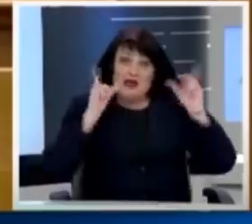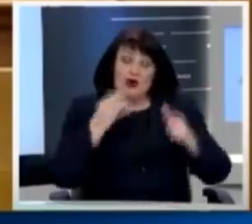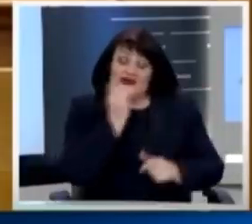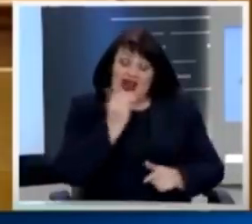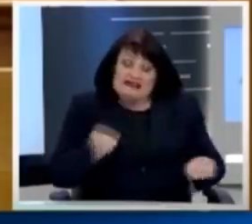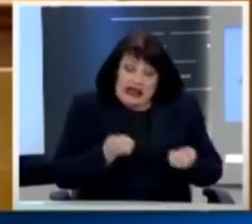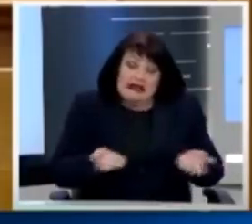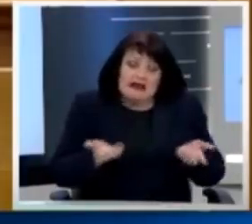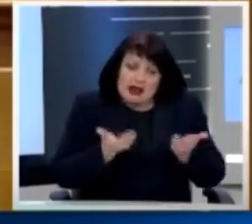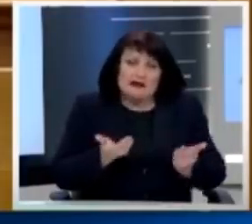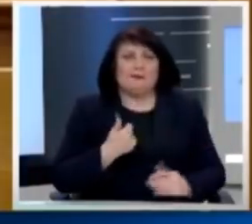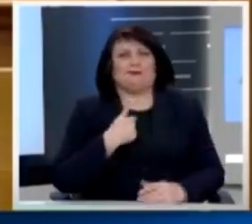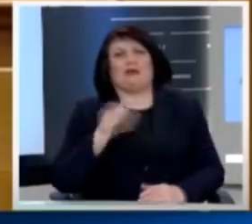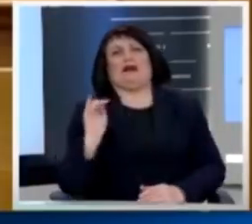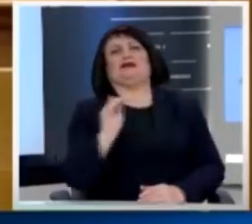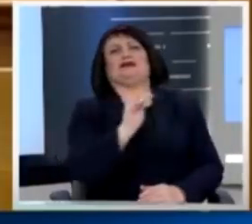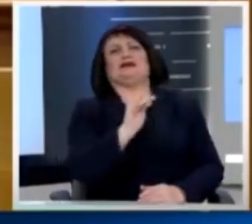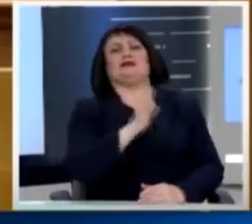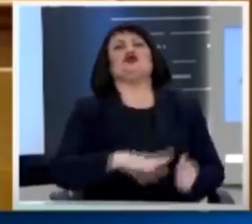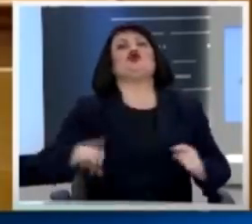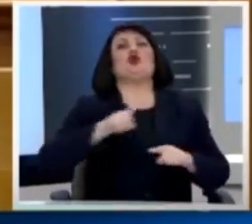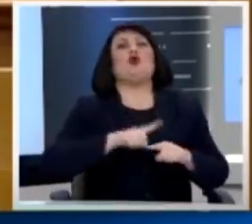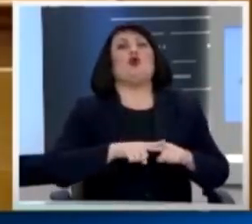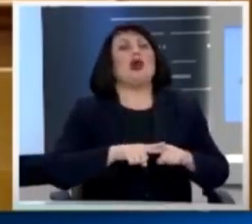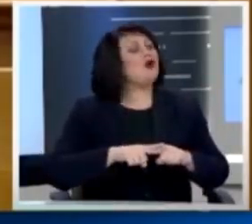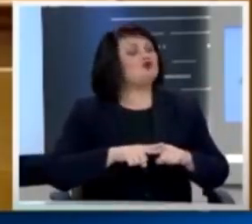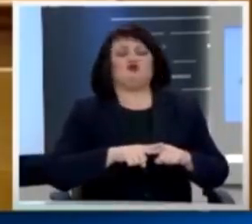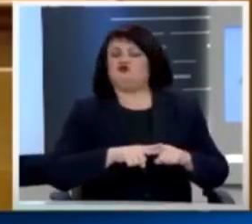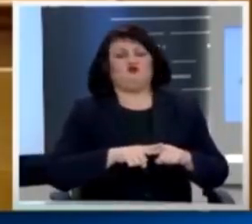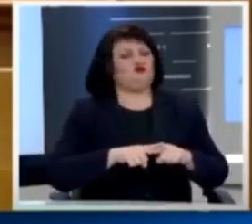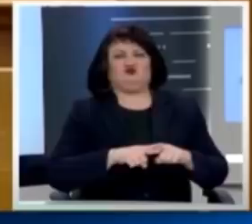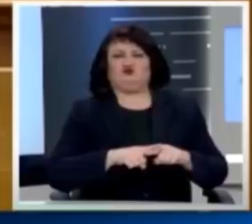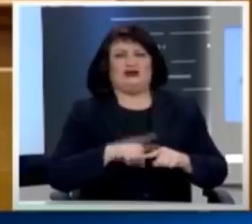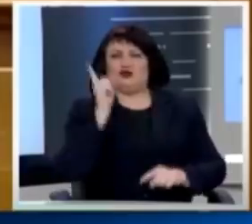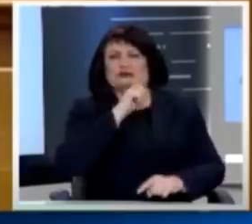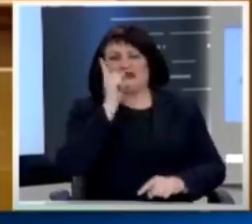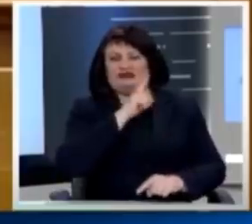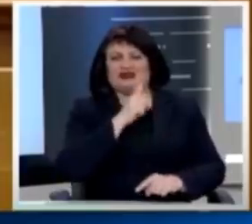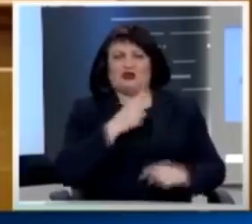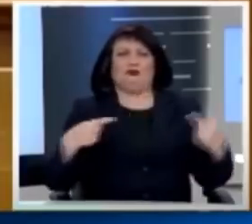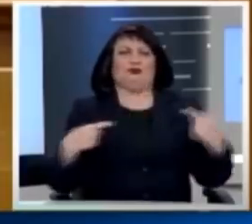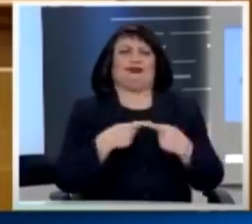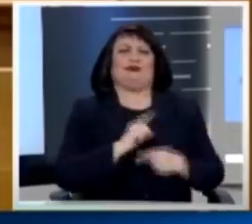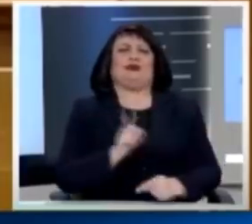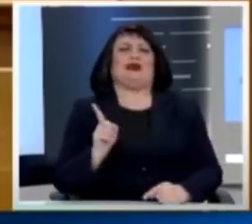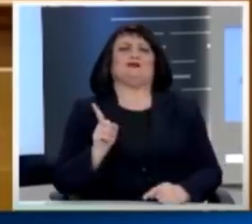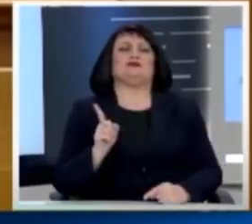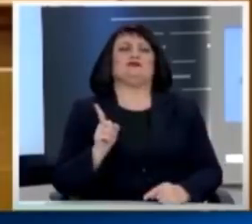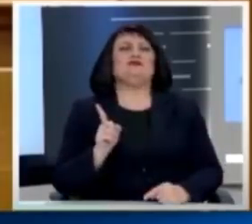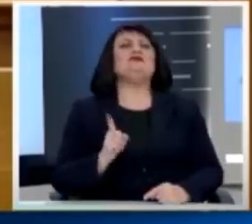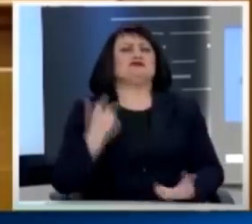Δημοκρατία. Εμείς καλούμε το λαό να γυρίσει την πλάτη σε αυτή την κάλπικη πόλωση, να απαιτήσει